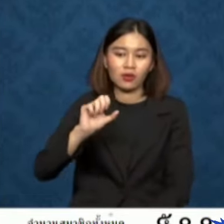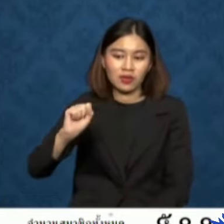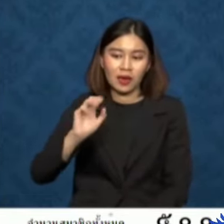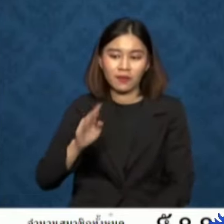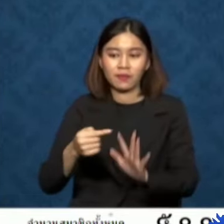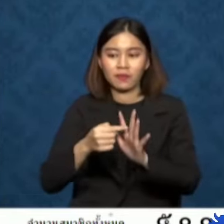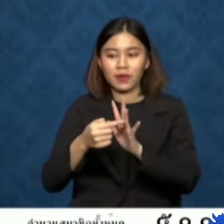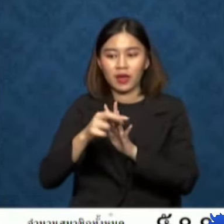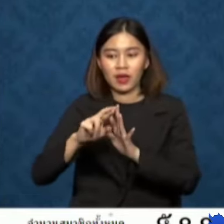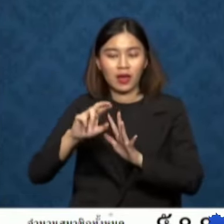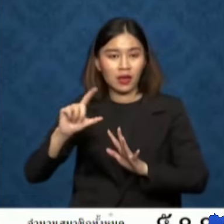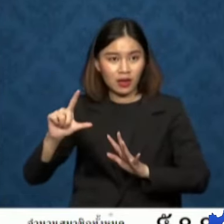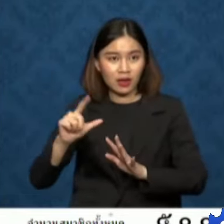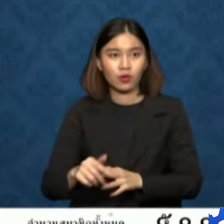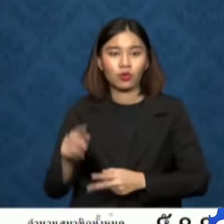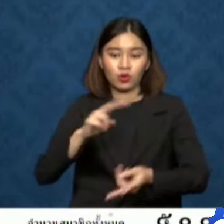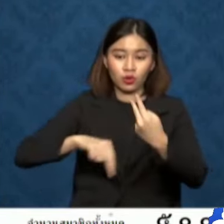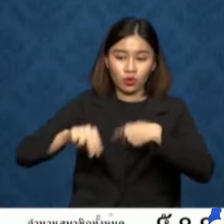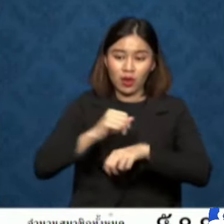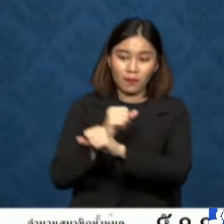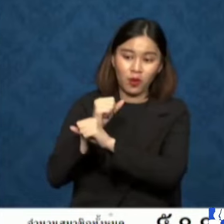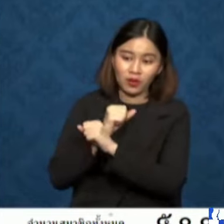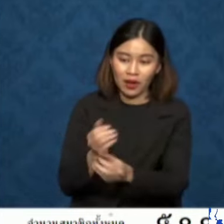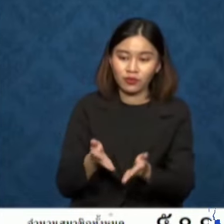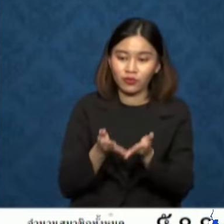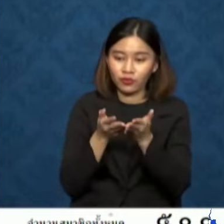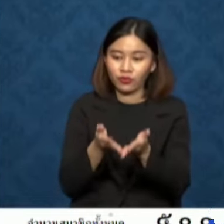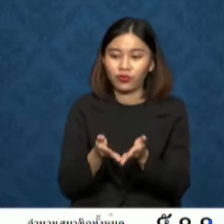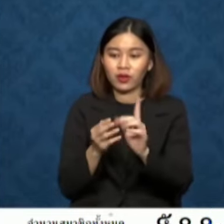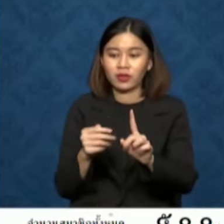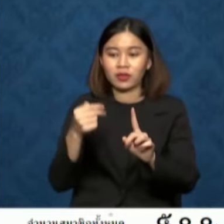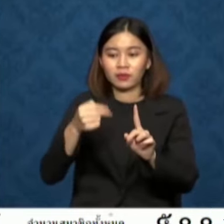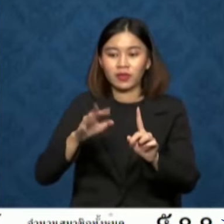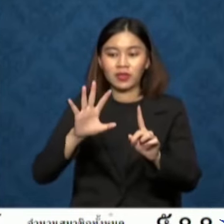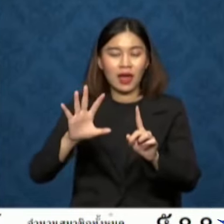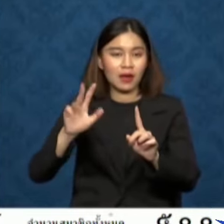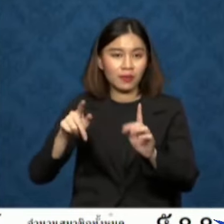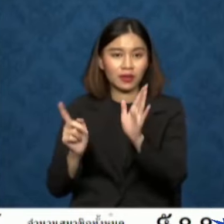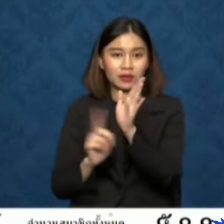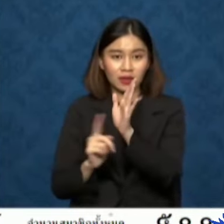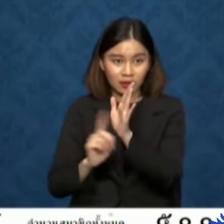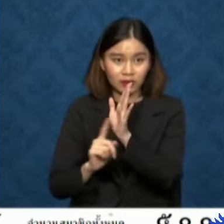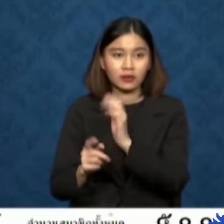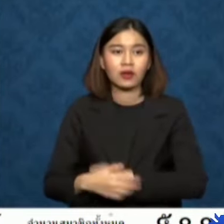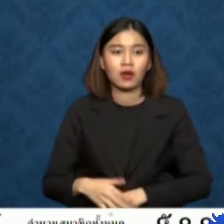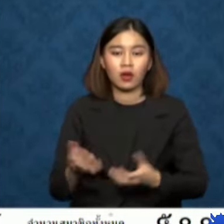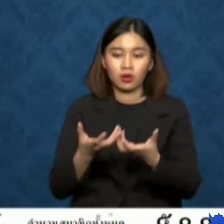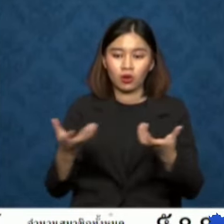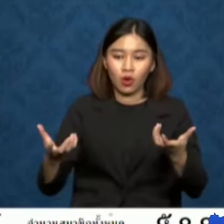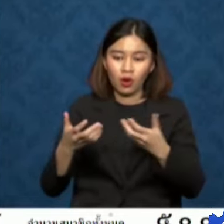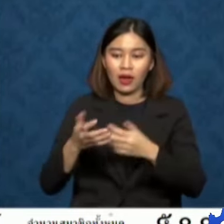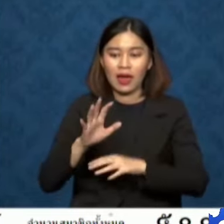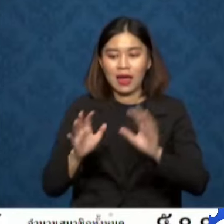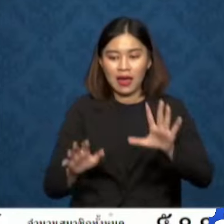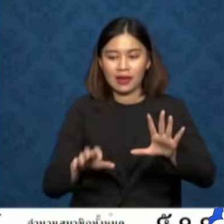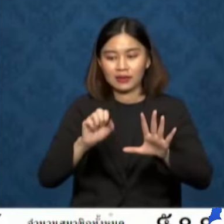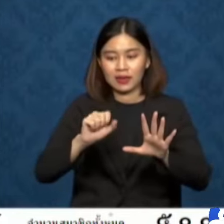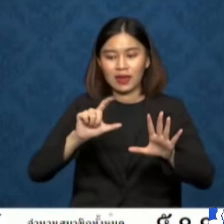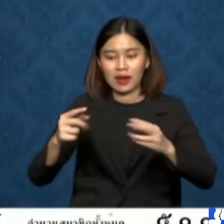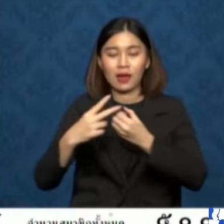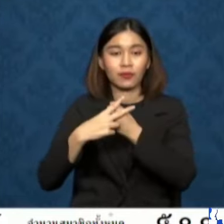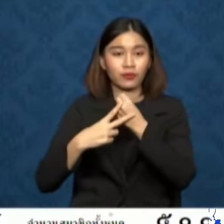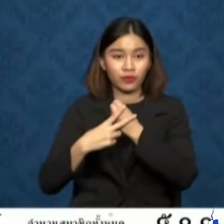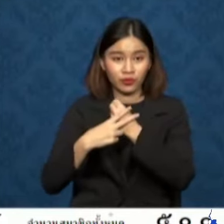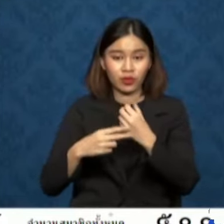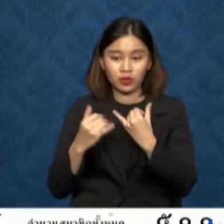คุ้มกันเรือน้ำมันเรือสินค้าที่มีการเดินเรือมากกว่า 15,000เที่ยวมูลค่าสินค้ามากกว่า 500,000ล้านดอลลาร์สหรัฐ